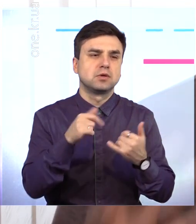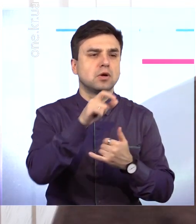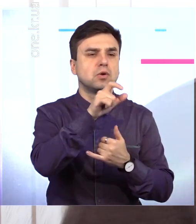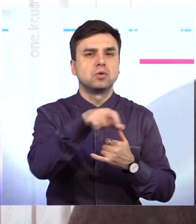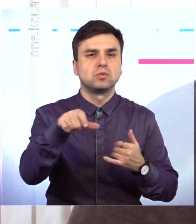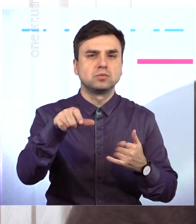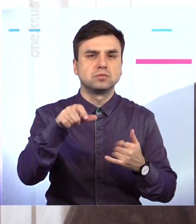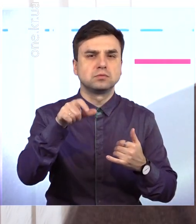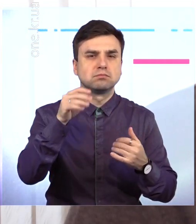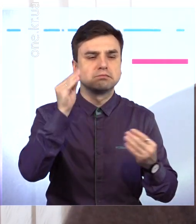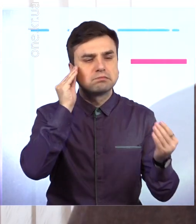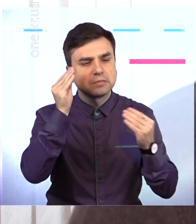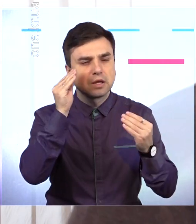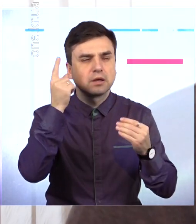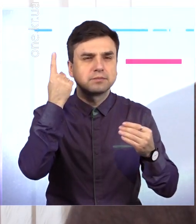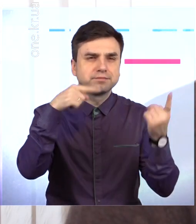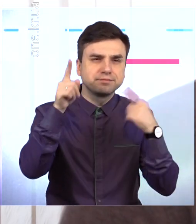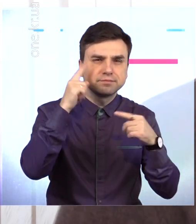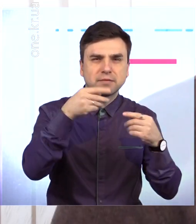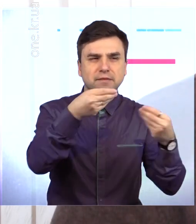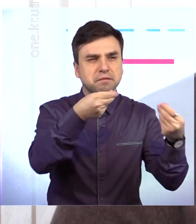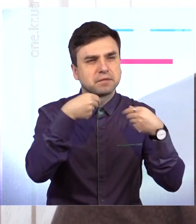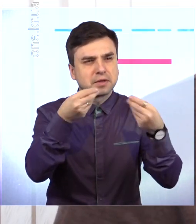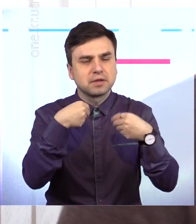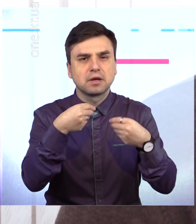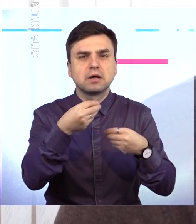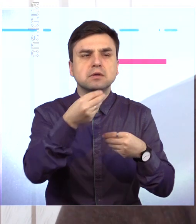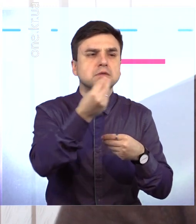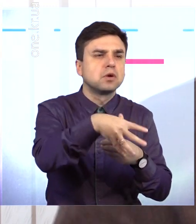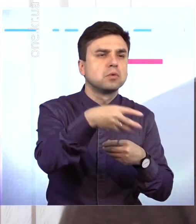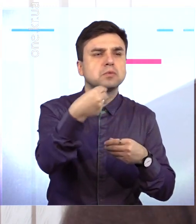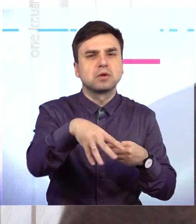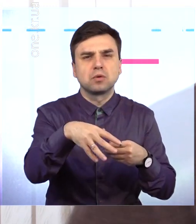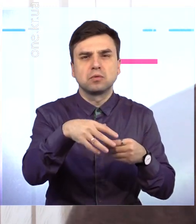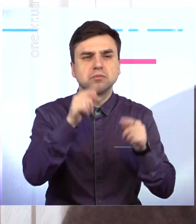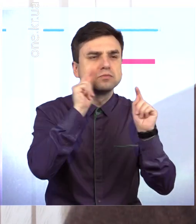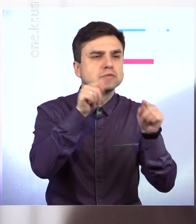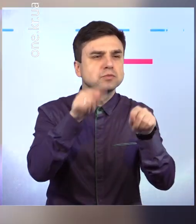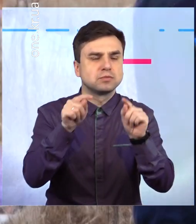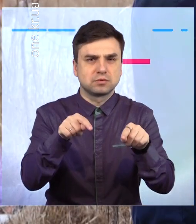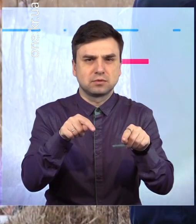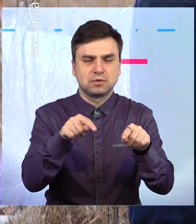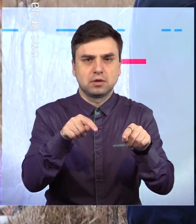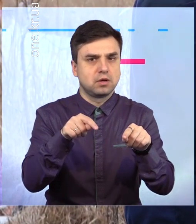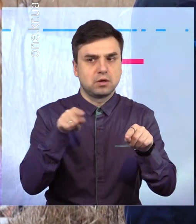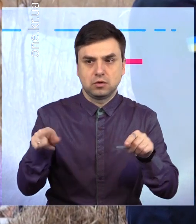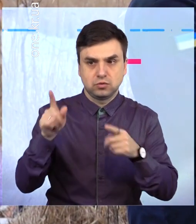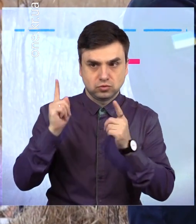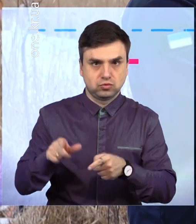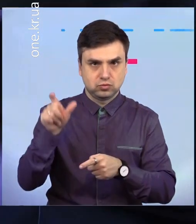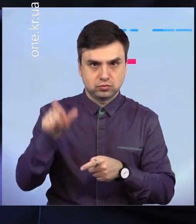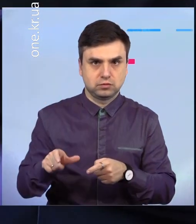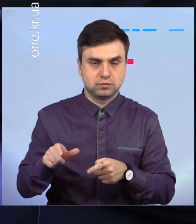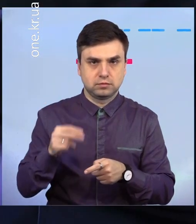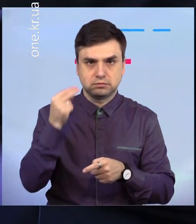какие-то жизненные ценности, нам навязывают по телевизору. А на самом деле настоящие герои – это вот такие ребята. Нагадаю, за мужній вчинок